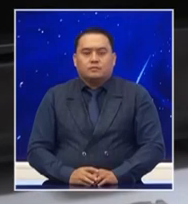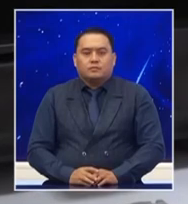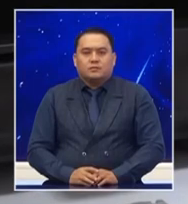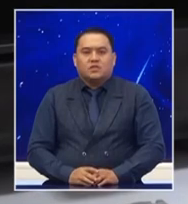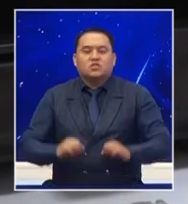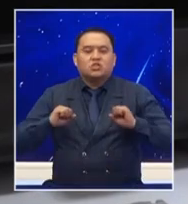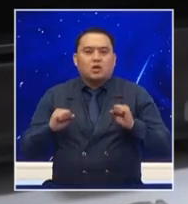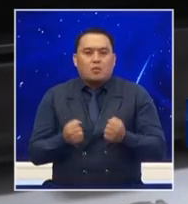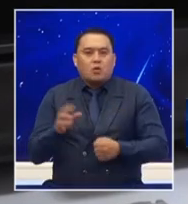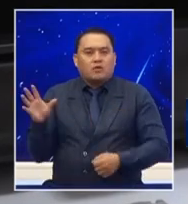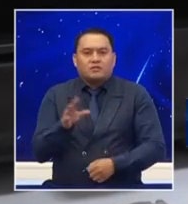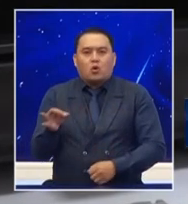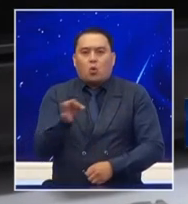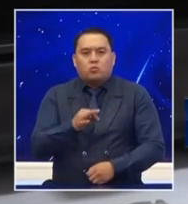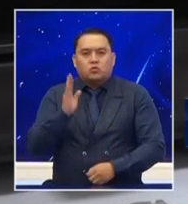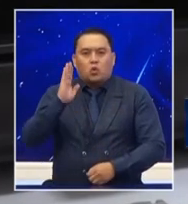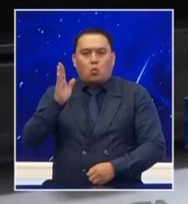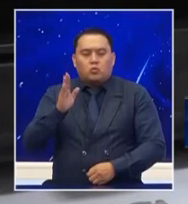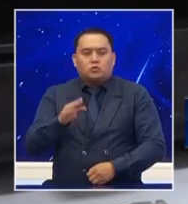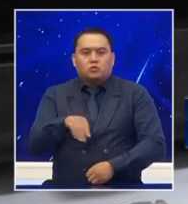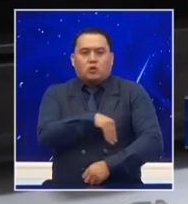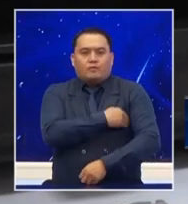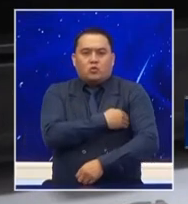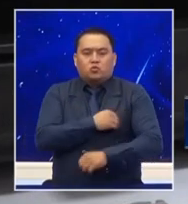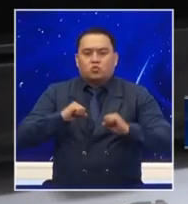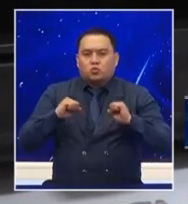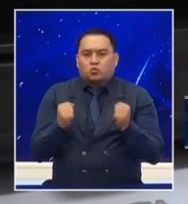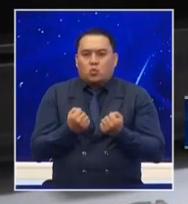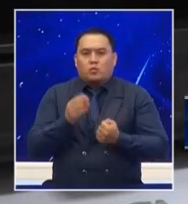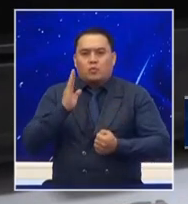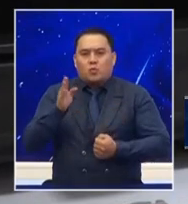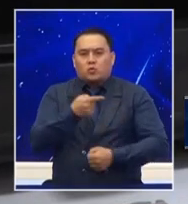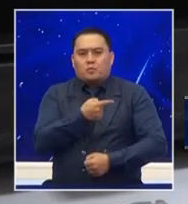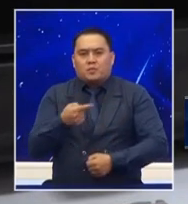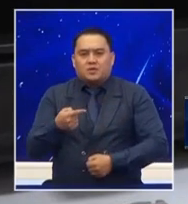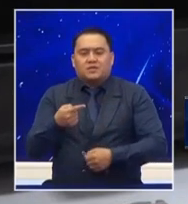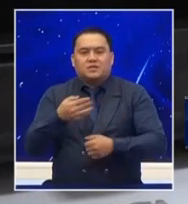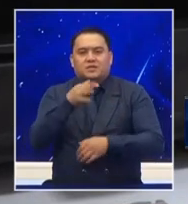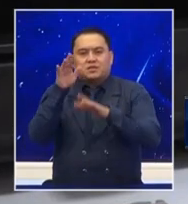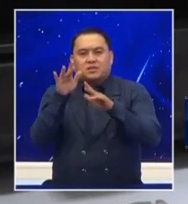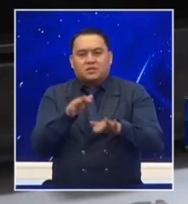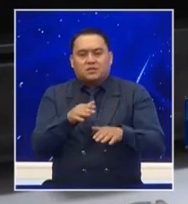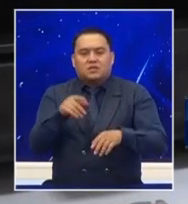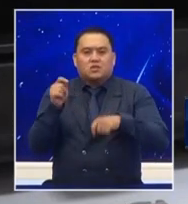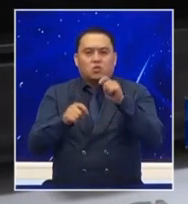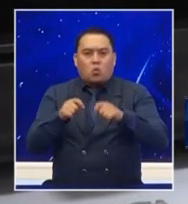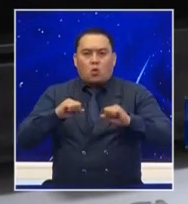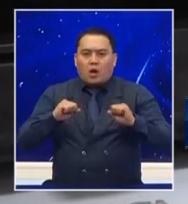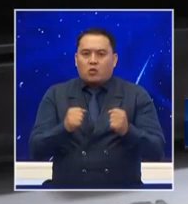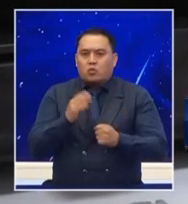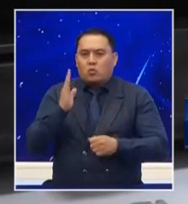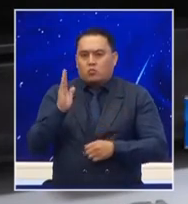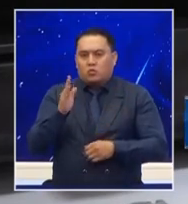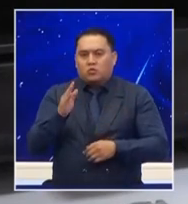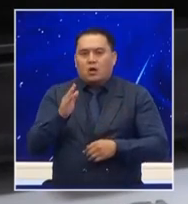Этой зимой почти во всей области ожидается превышающая норму количество осадков. Снег и дождь. Первые две декады месяца будут холодными.